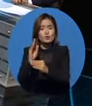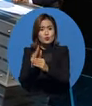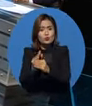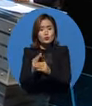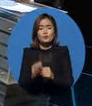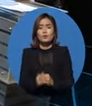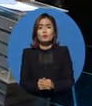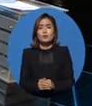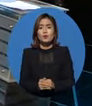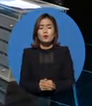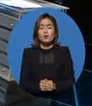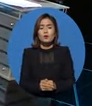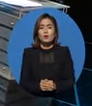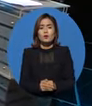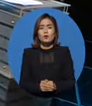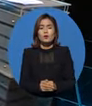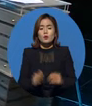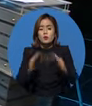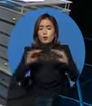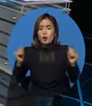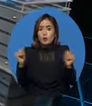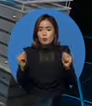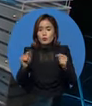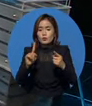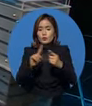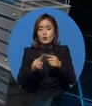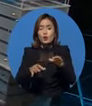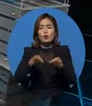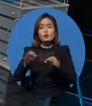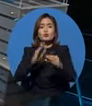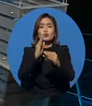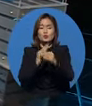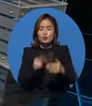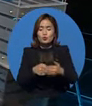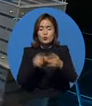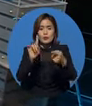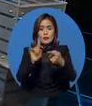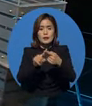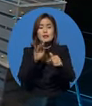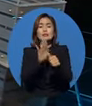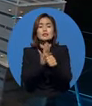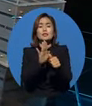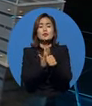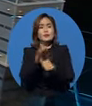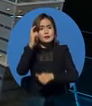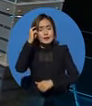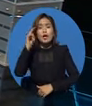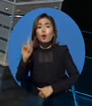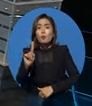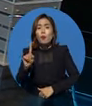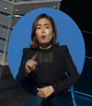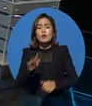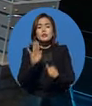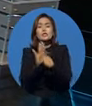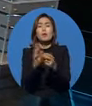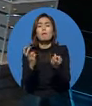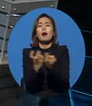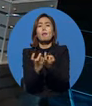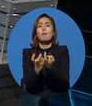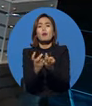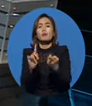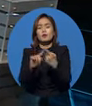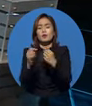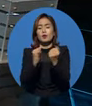각 후보들 께서는 전라북도 금융중심지 추진에 대한 지원 의지를 밝혀주시고 지원 방안에 대해서